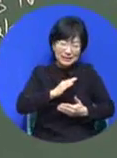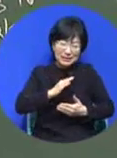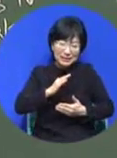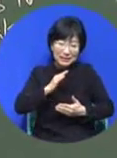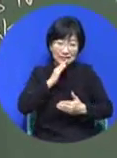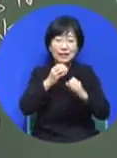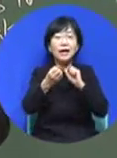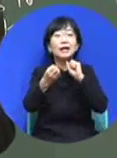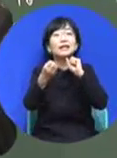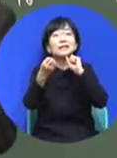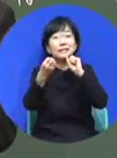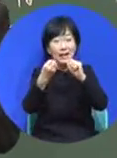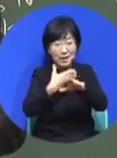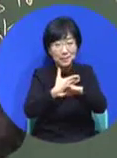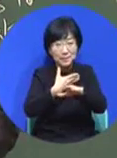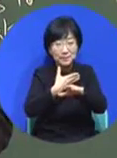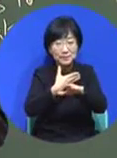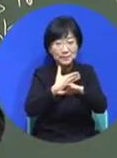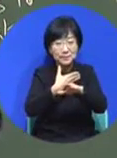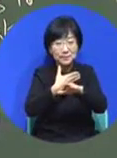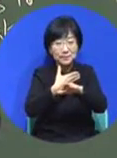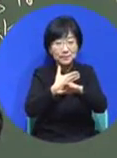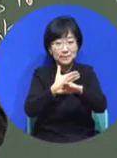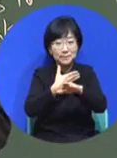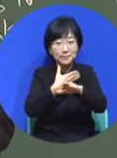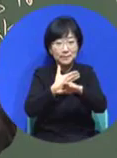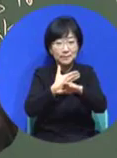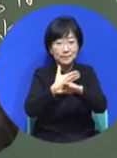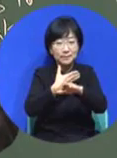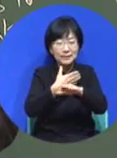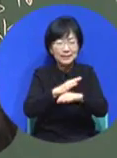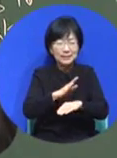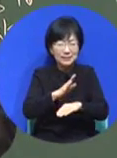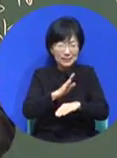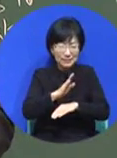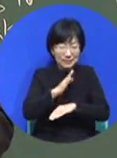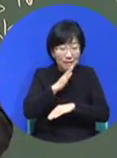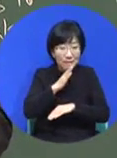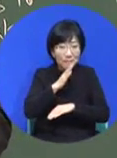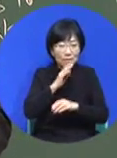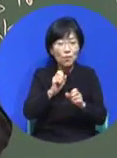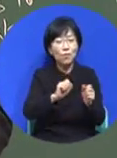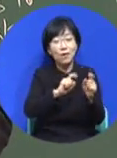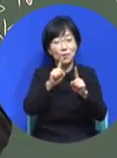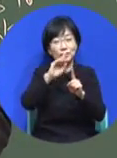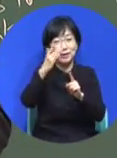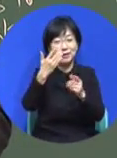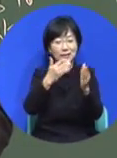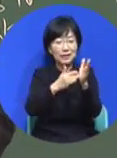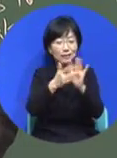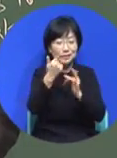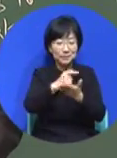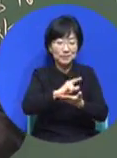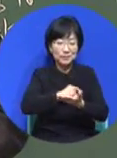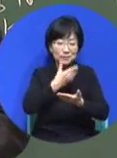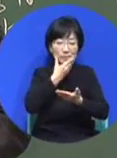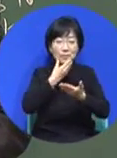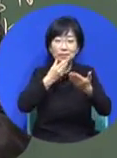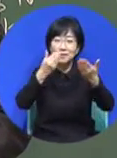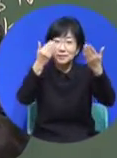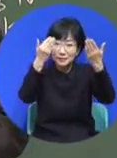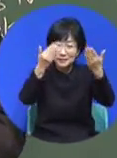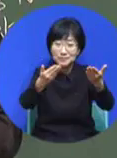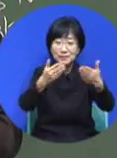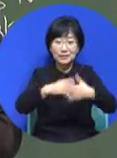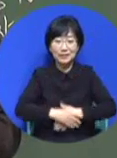true answers that come from God in your workplace. 참된 것이 되기를 예수 이름으로 축원합니다. I bless you in the name of the Lord that you will have what is